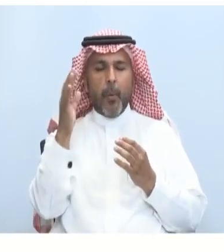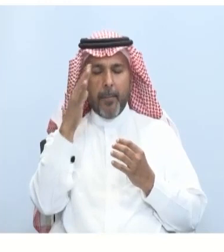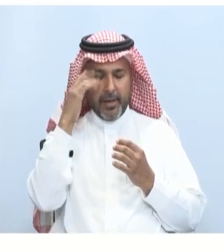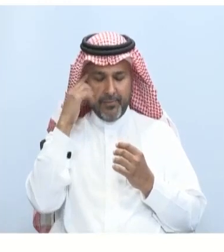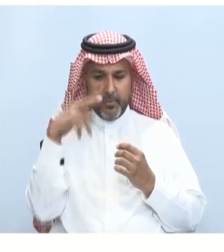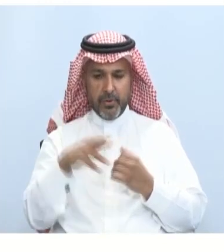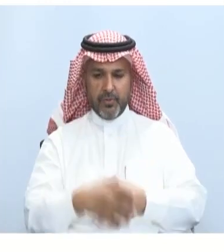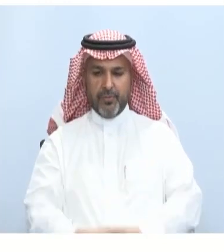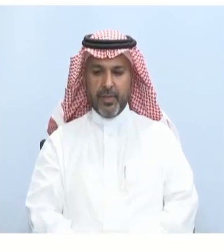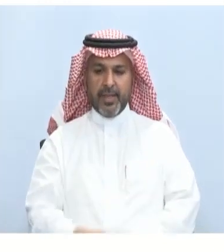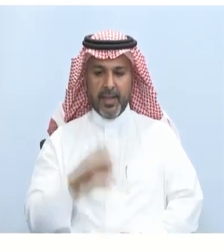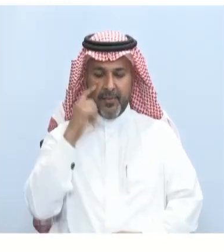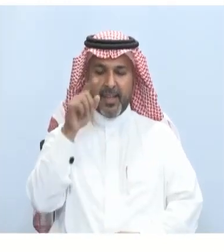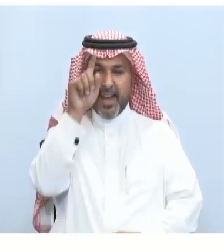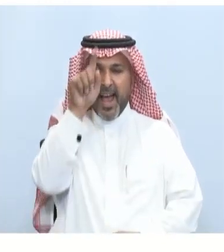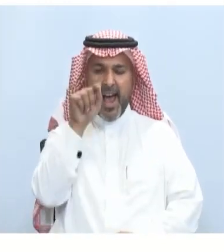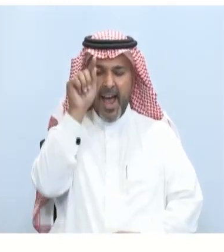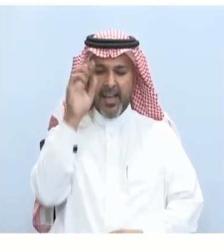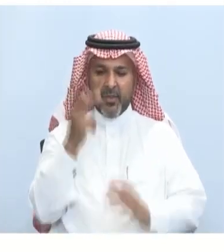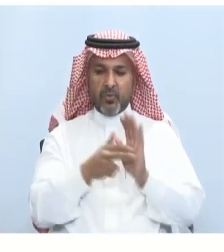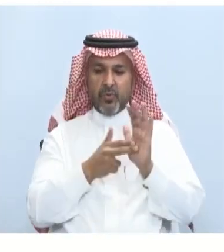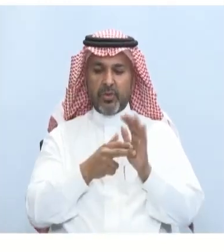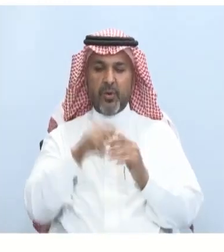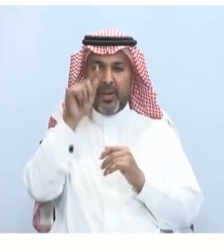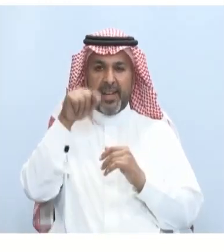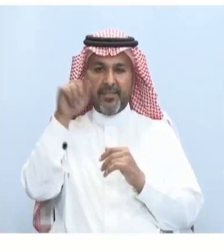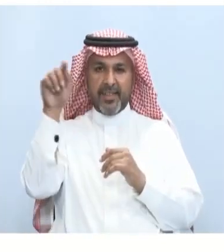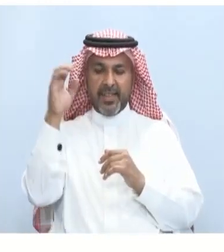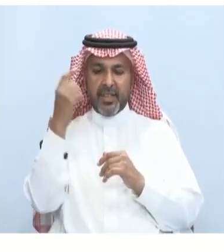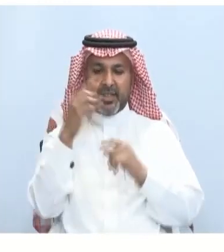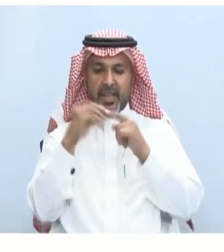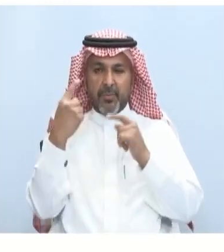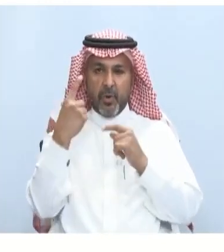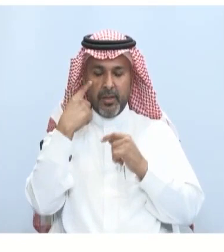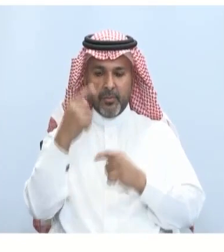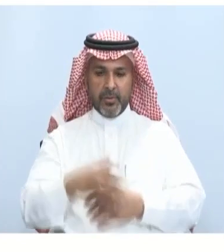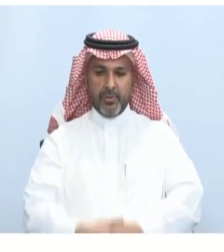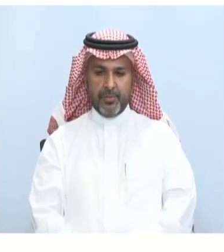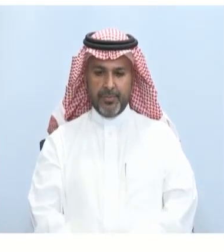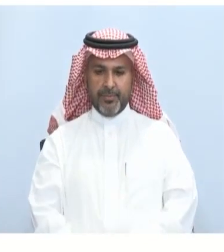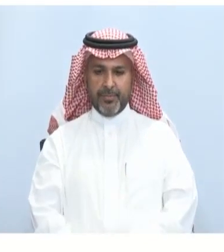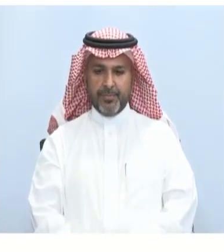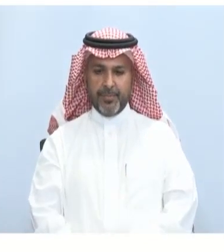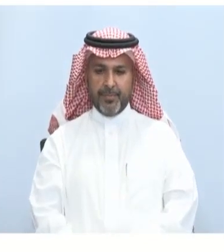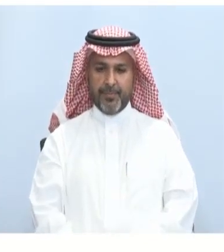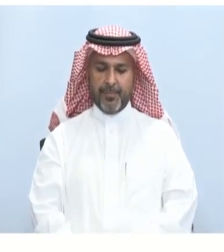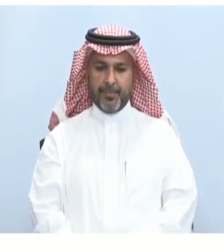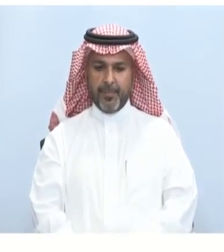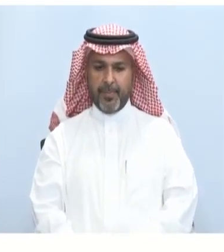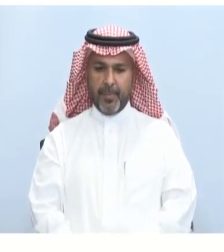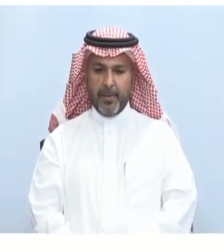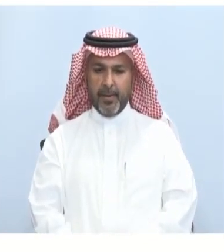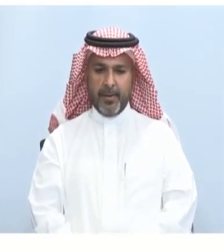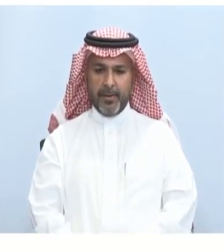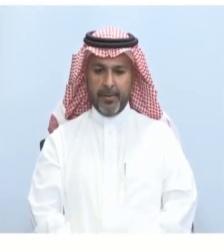اي على انها الجذر التربيعي الموجب للعدد سالب واحد وبعباره اخرى فان اي